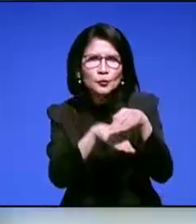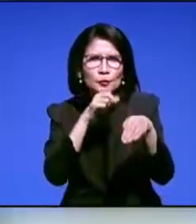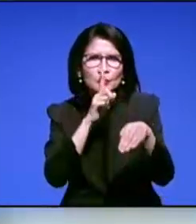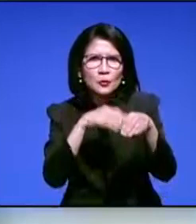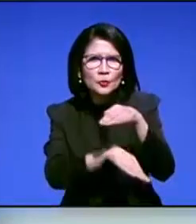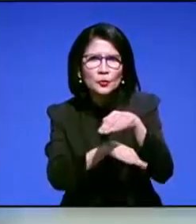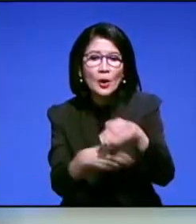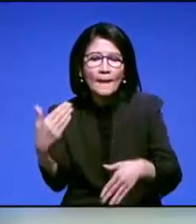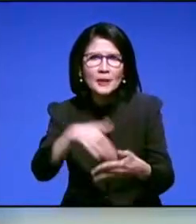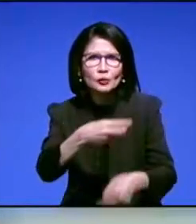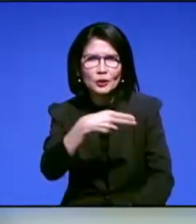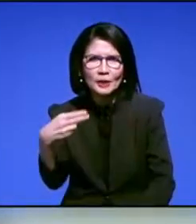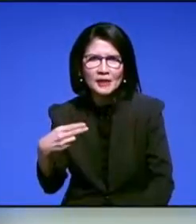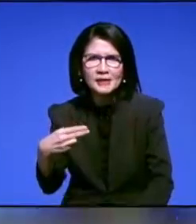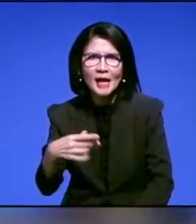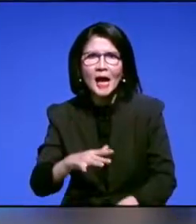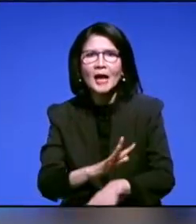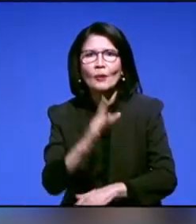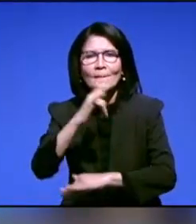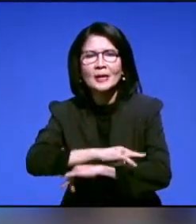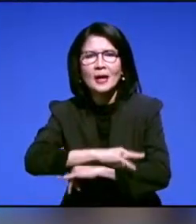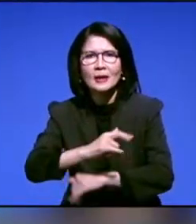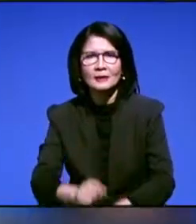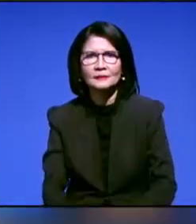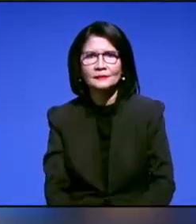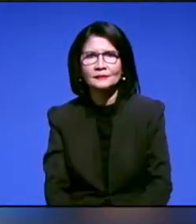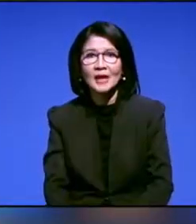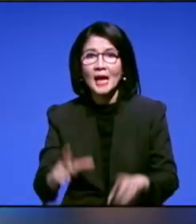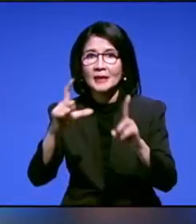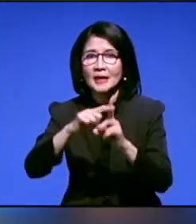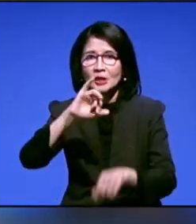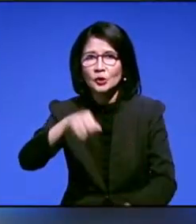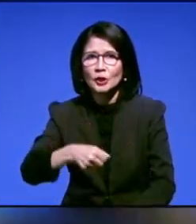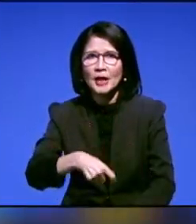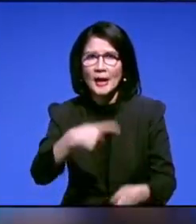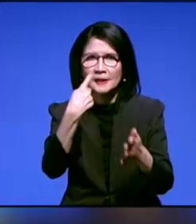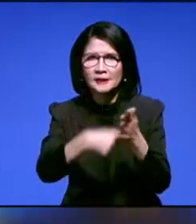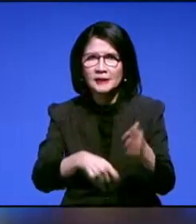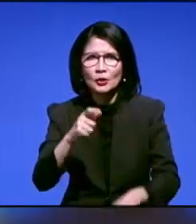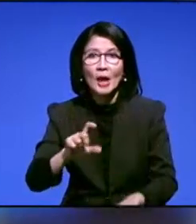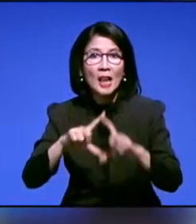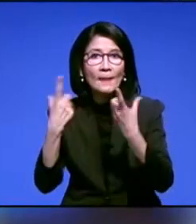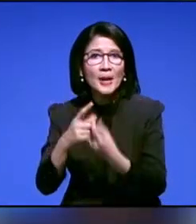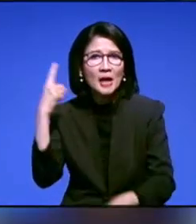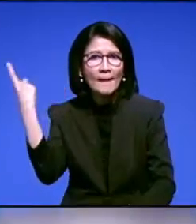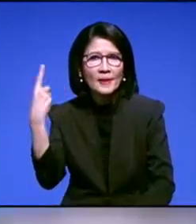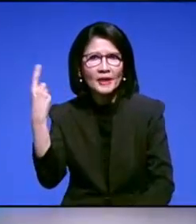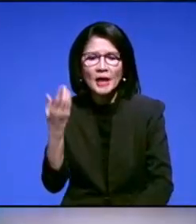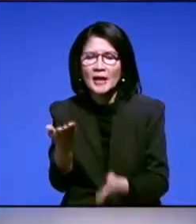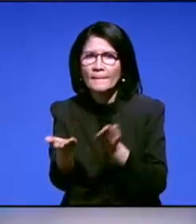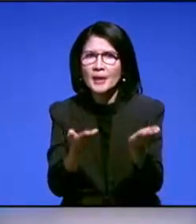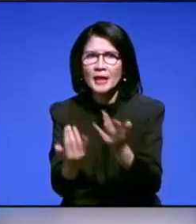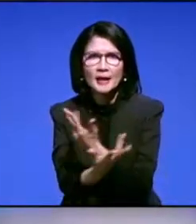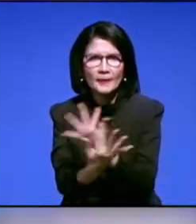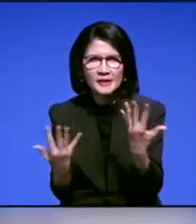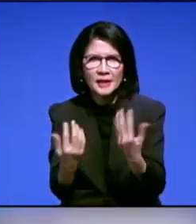Indonesia, terutama melalui bandara. Direktorat Jenderal Bea Cukai adalah instansi pemerintah yang melayani masyarakat